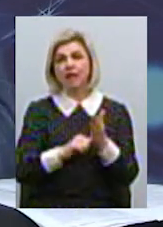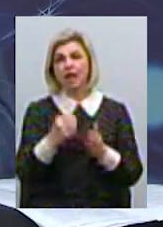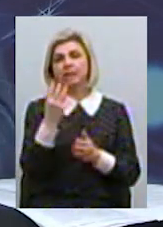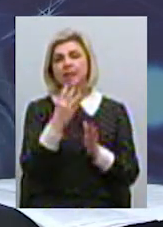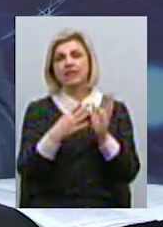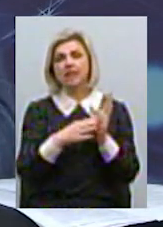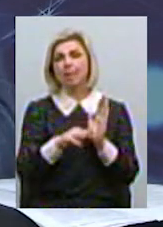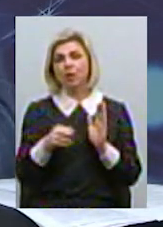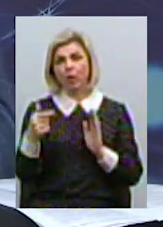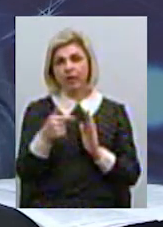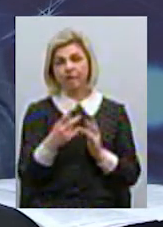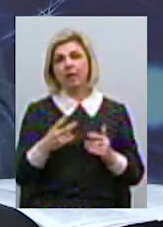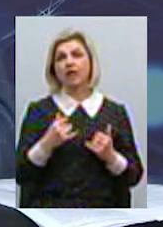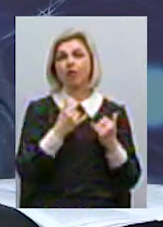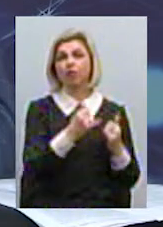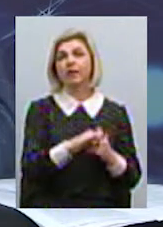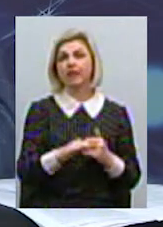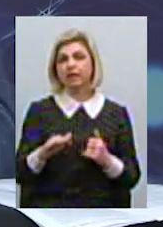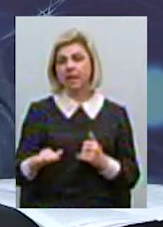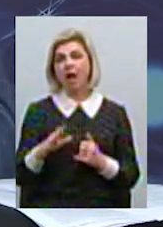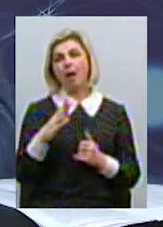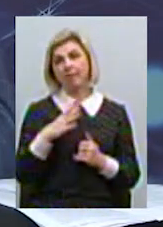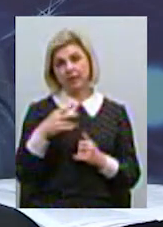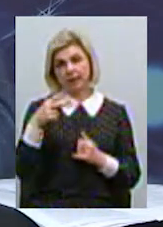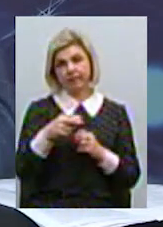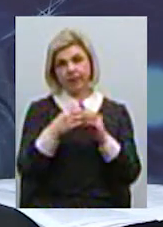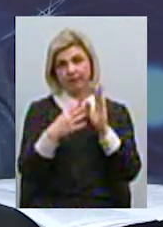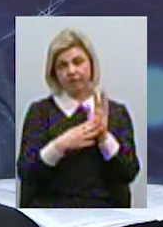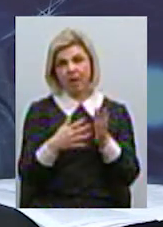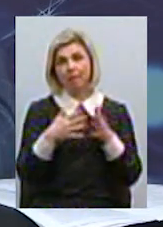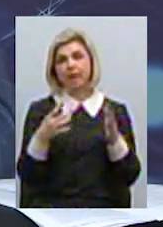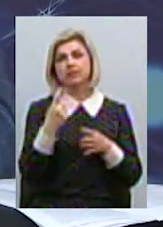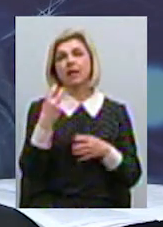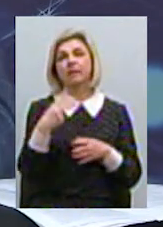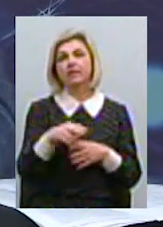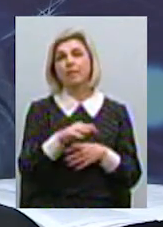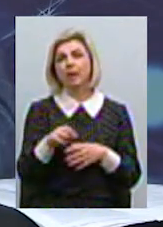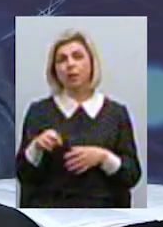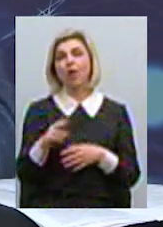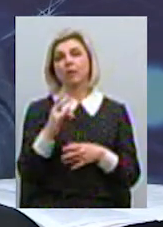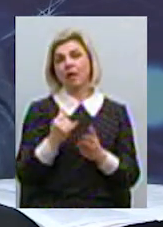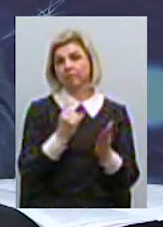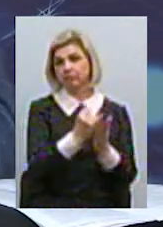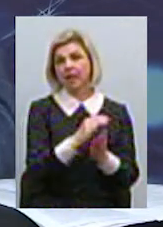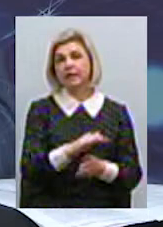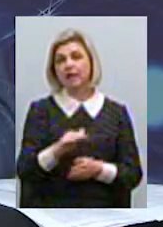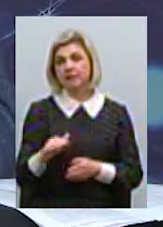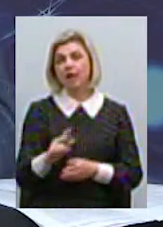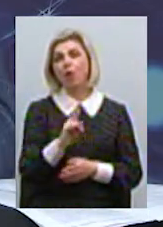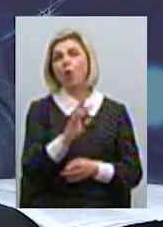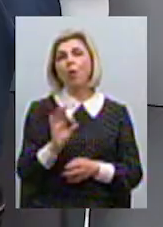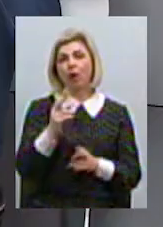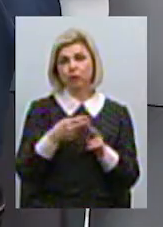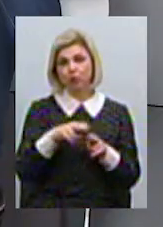дітей. У 2018 році вже було стягнуто більше 120 мільйонів гривень на користь дітей, про яких забули батьки.